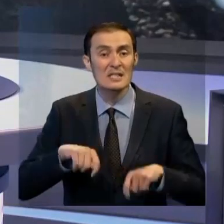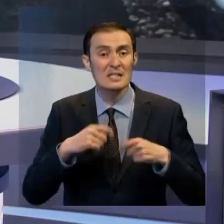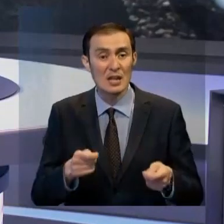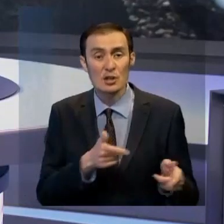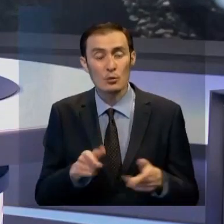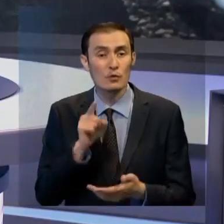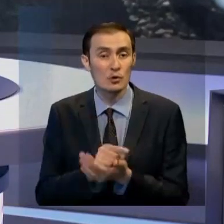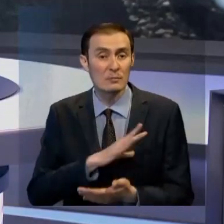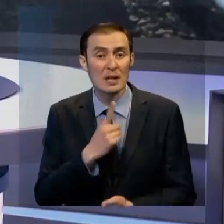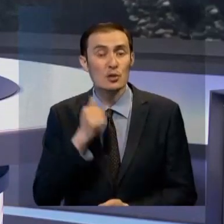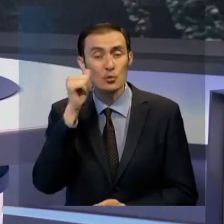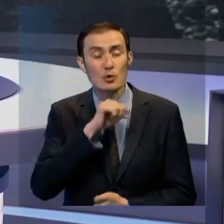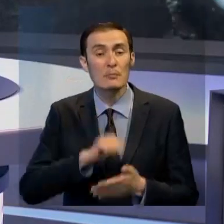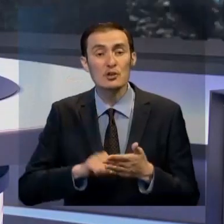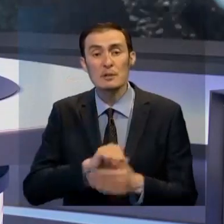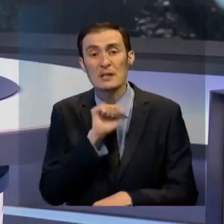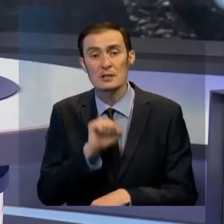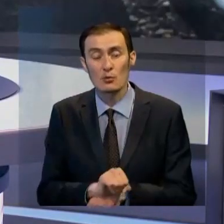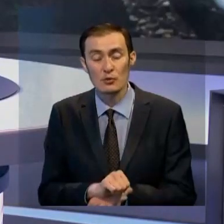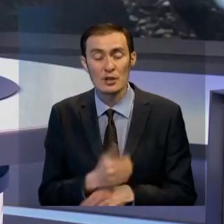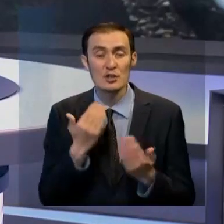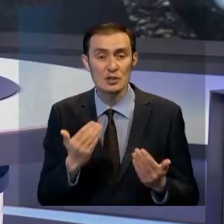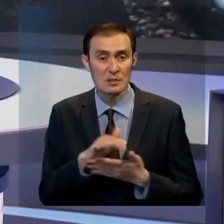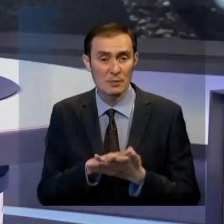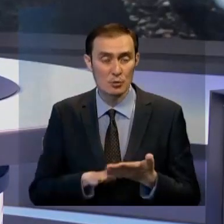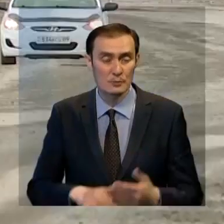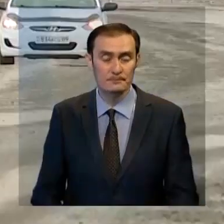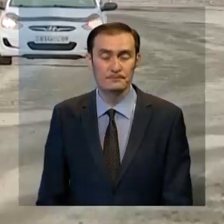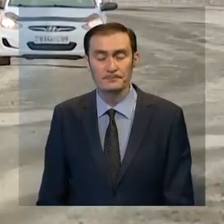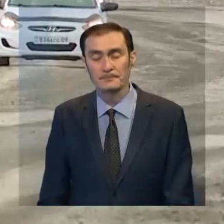год. О причинах приостановки стройки в материале Юланы Чаус.